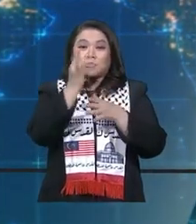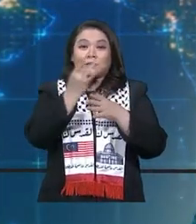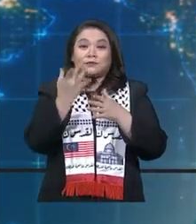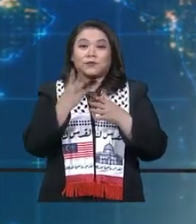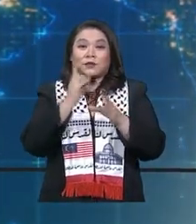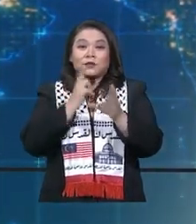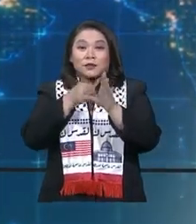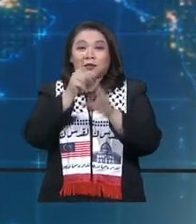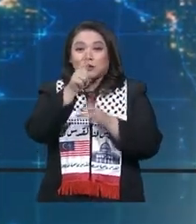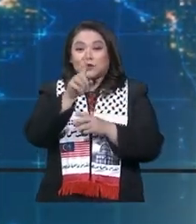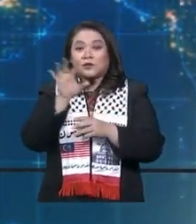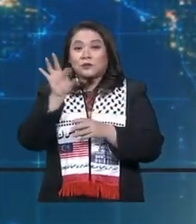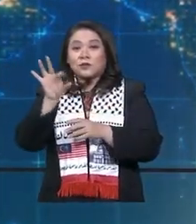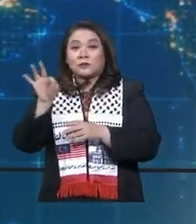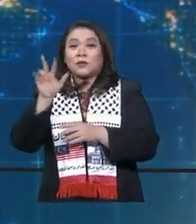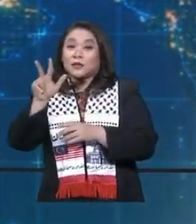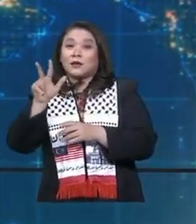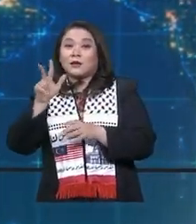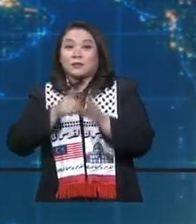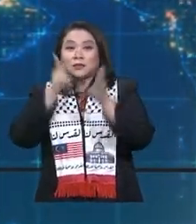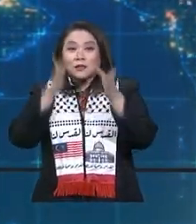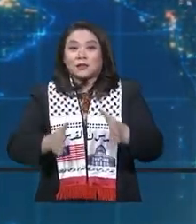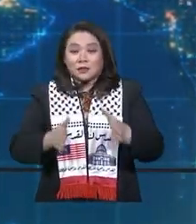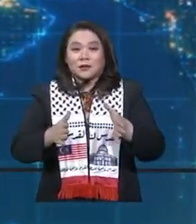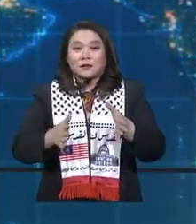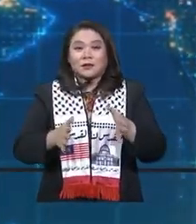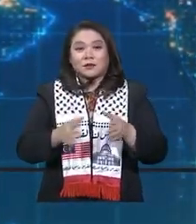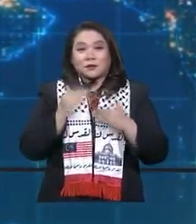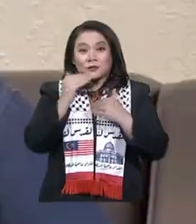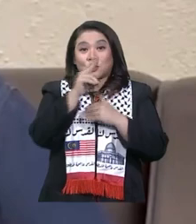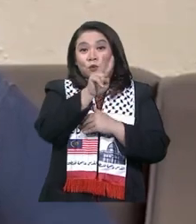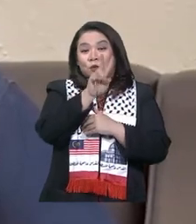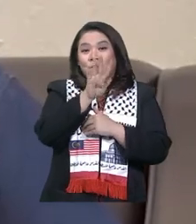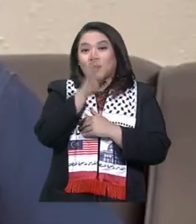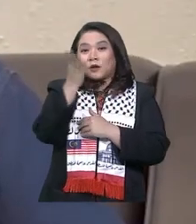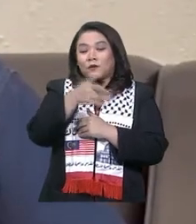1,993 peserta setakat 24 November lepas.